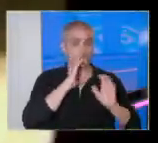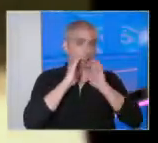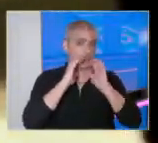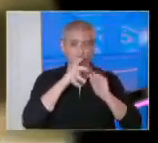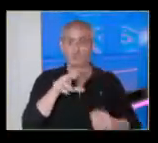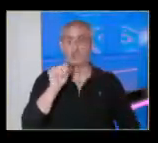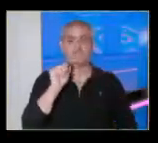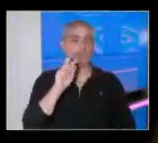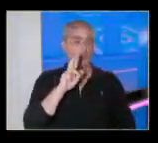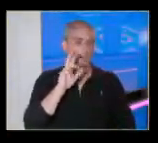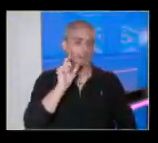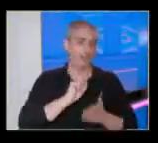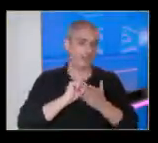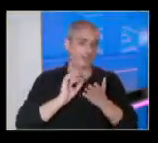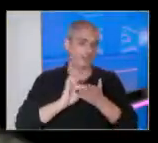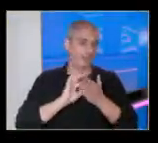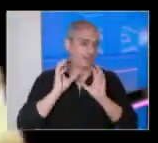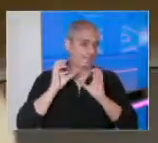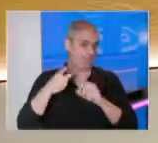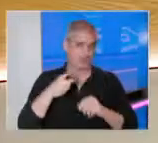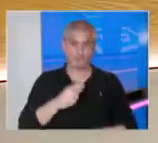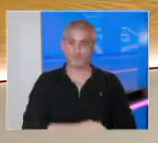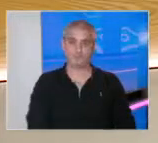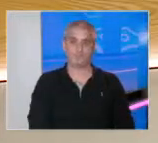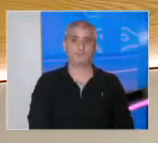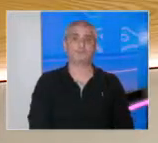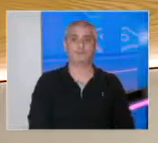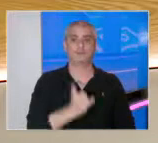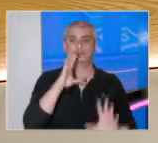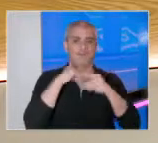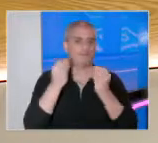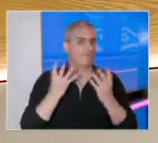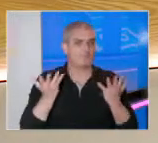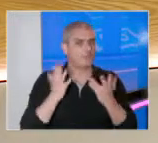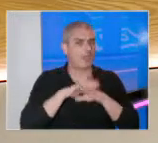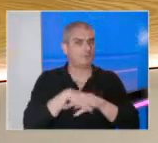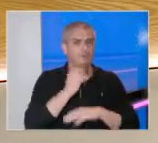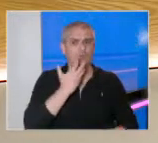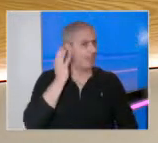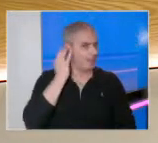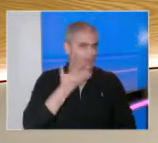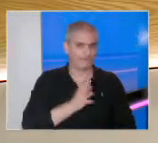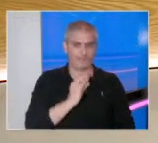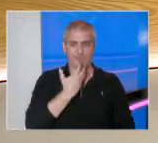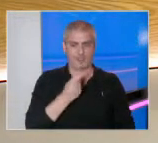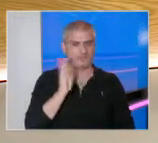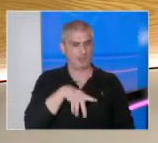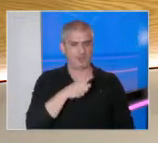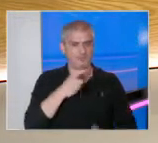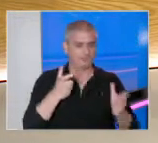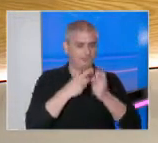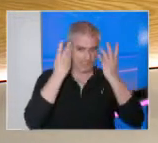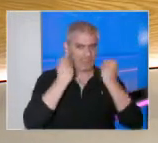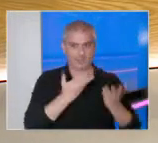אבי רבינה, כתב רדיו קול חי, שלום. ערב טוב, נדב. מה ההשפעה של הרבנית קולדצקי על